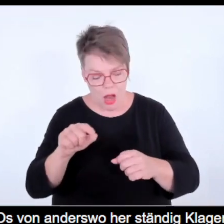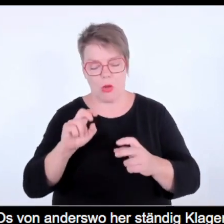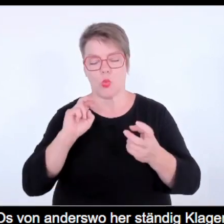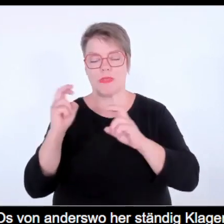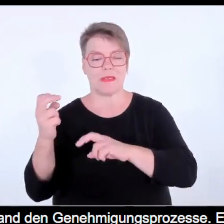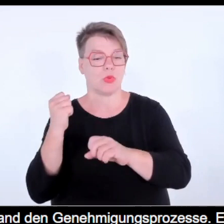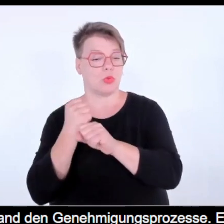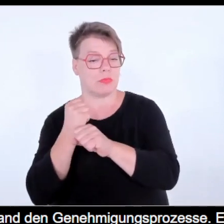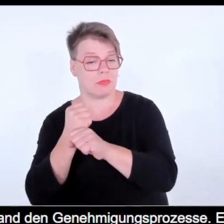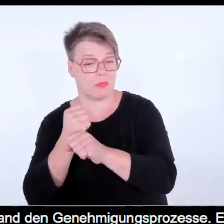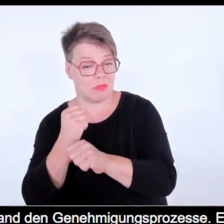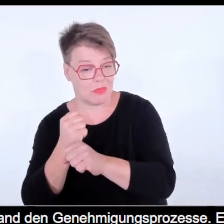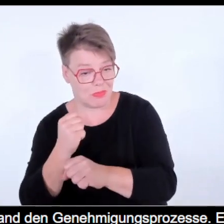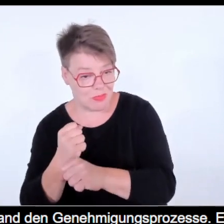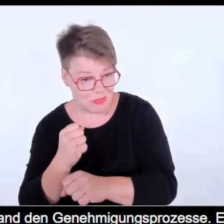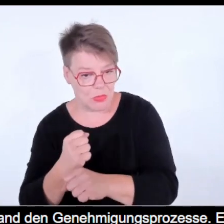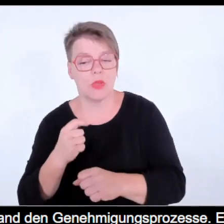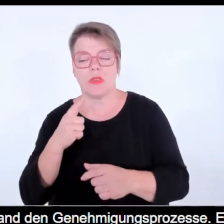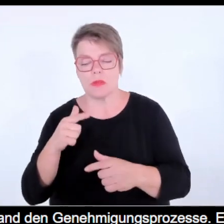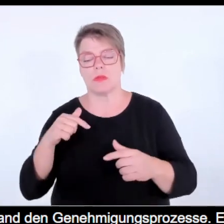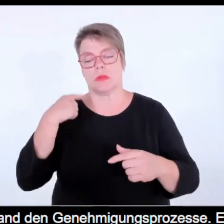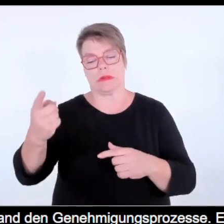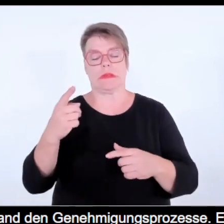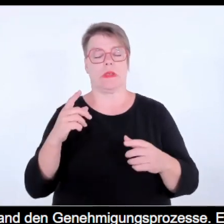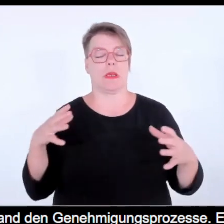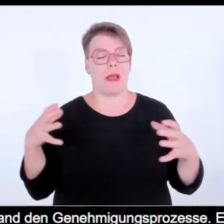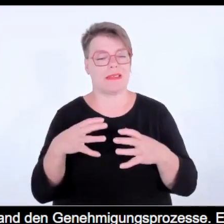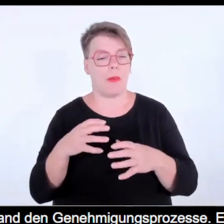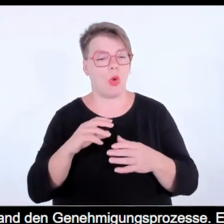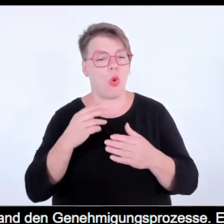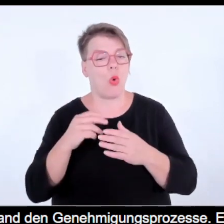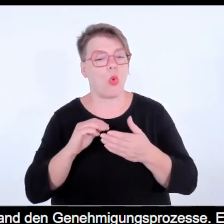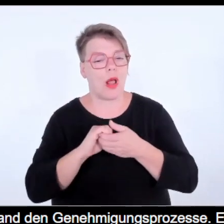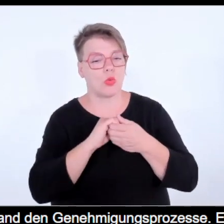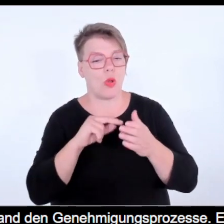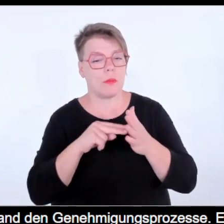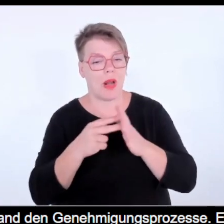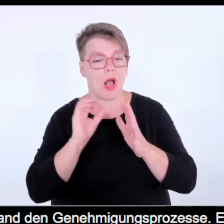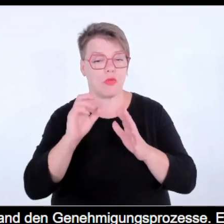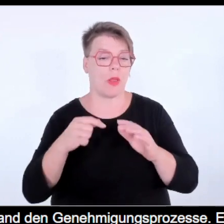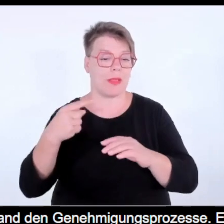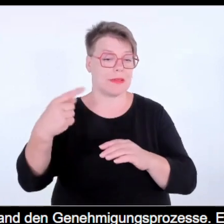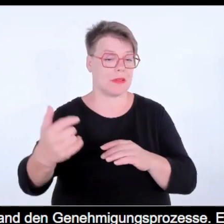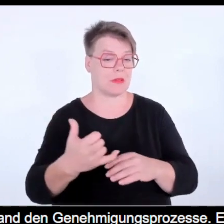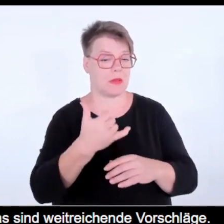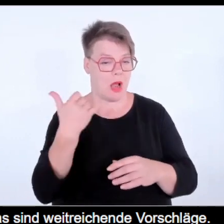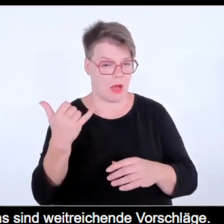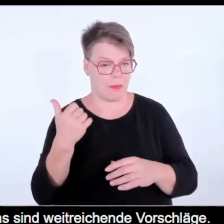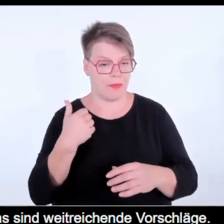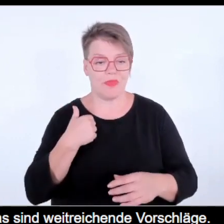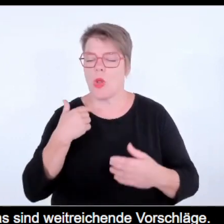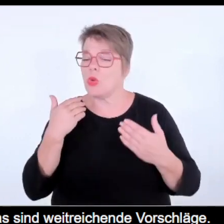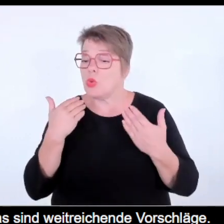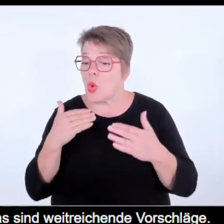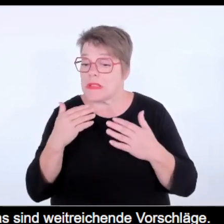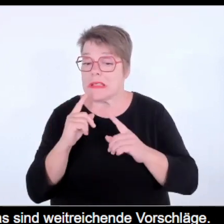dringend notwendig, von Seiten des Bundes endlich zu reagieren und den Bau und das Handwerk zu unterstützen. Aus Berlin kommt nichts.